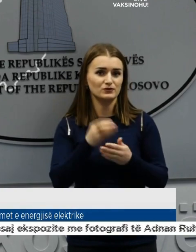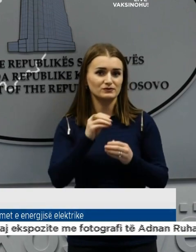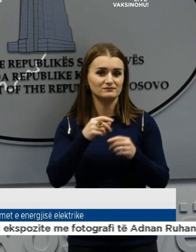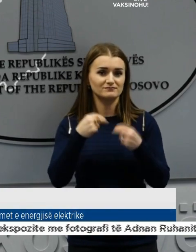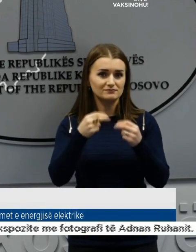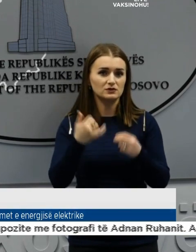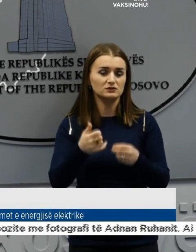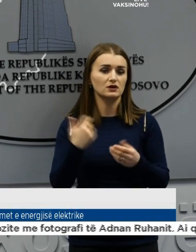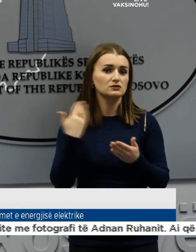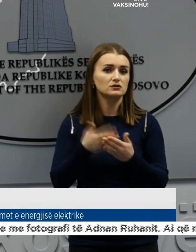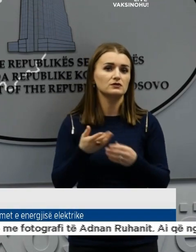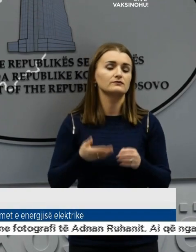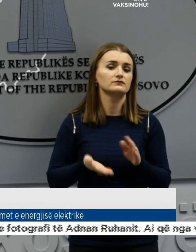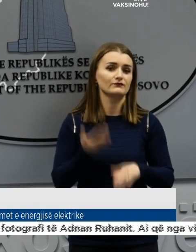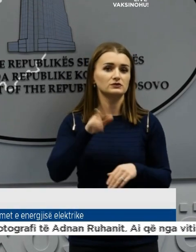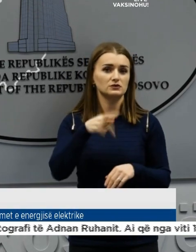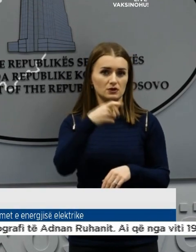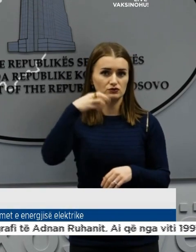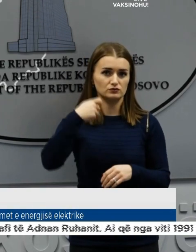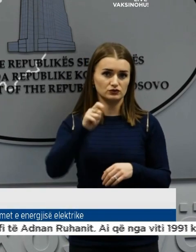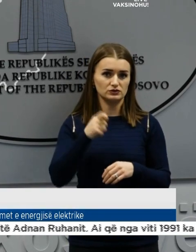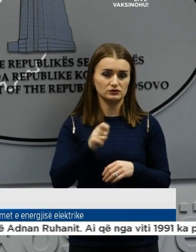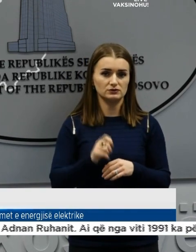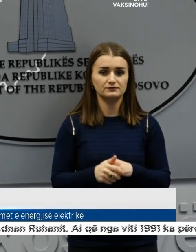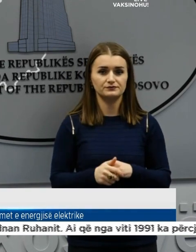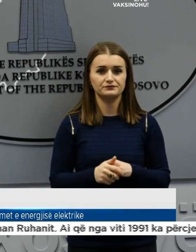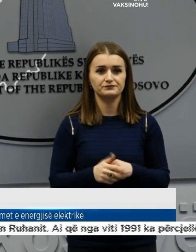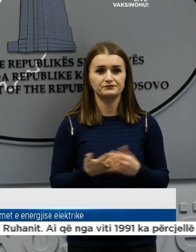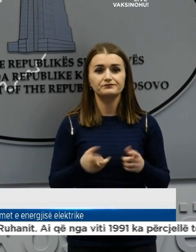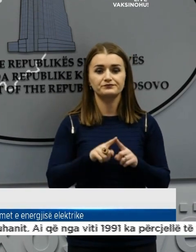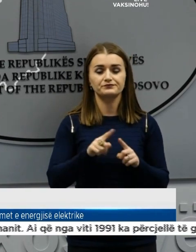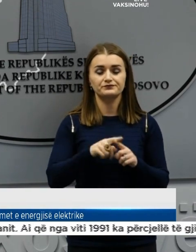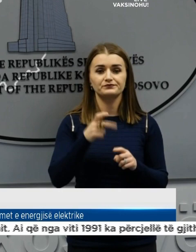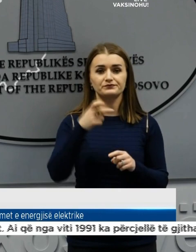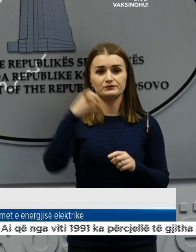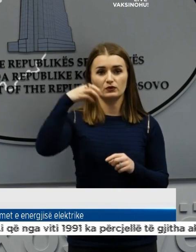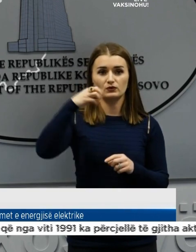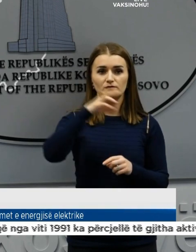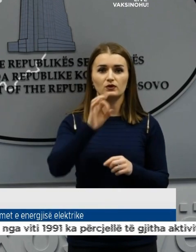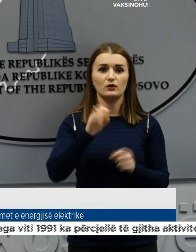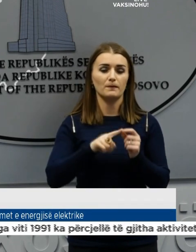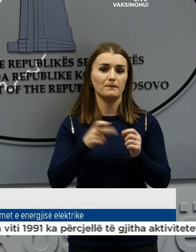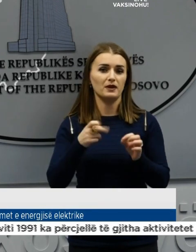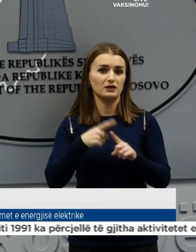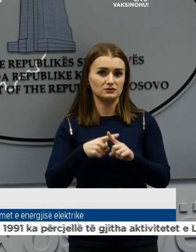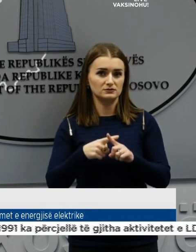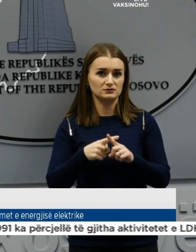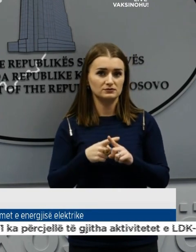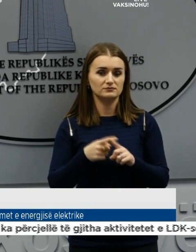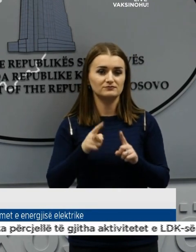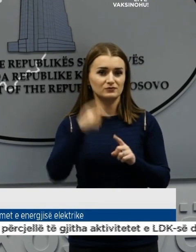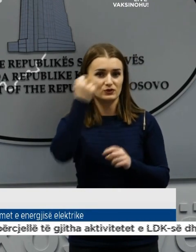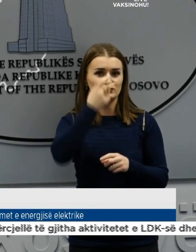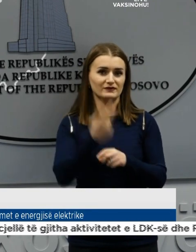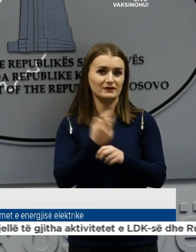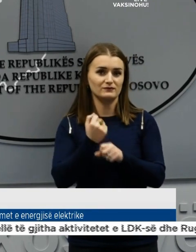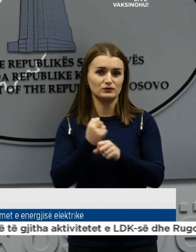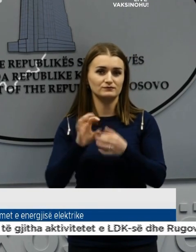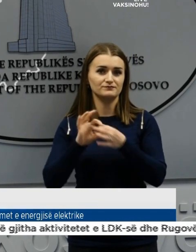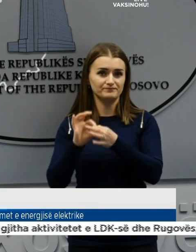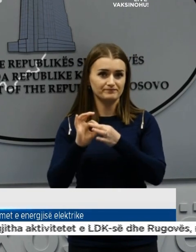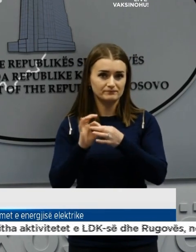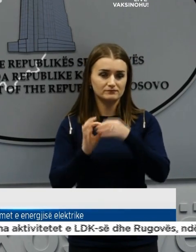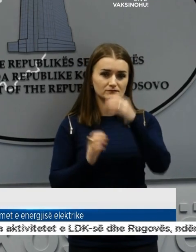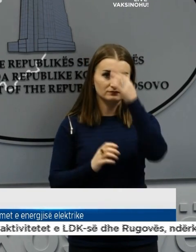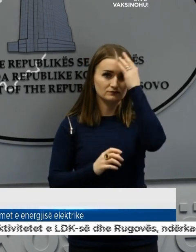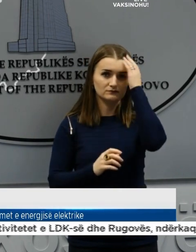të ilustruar, në bursën e energjisë elektrike të Hungarisë UPEX, ku Kosova zakonisht shërbehet, në kushtet